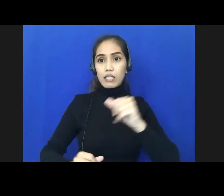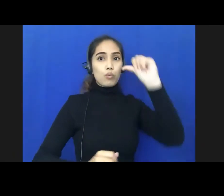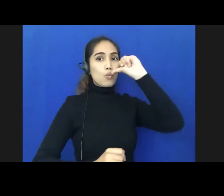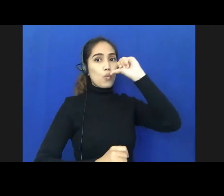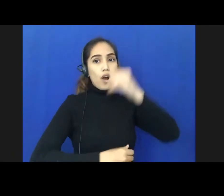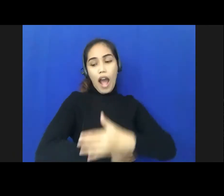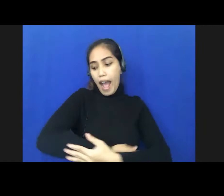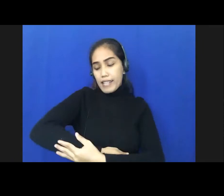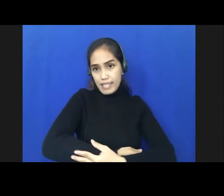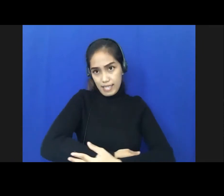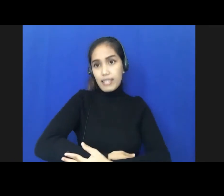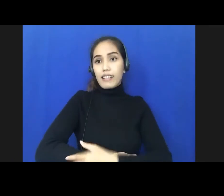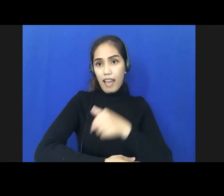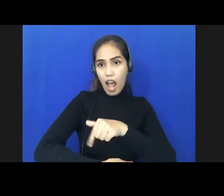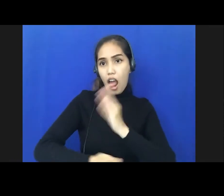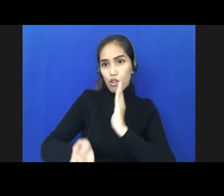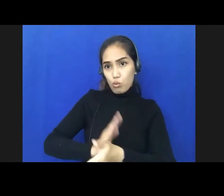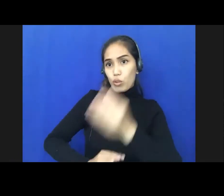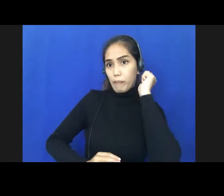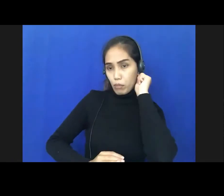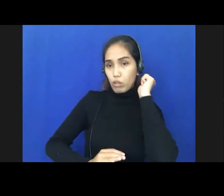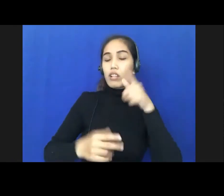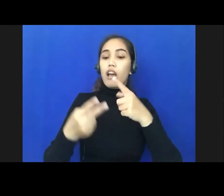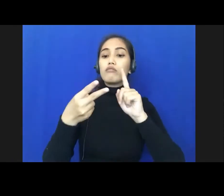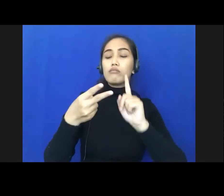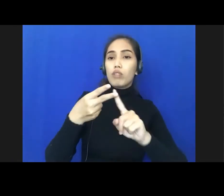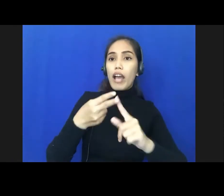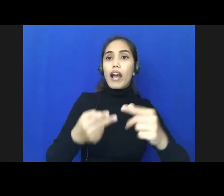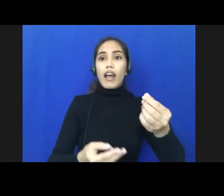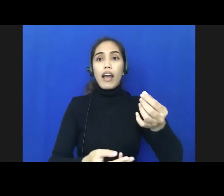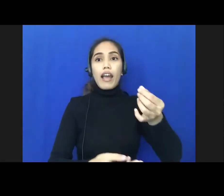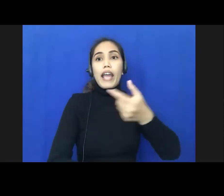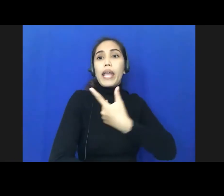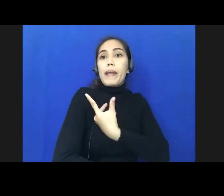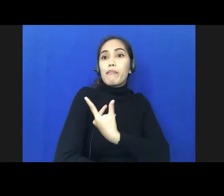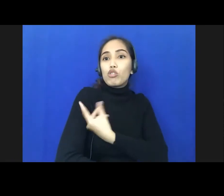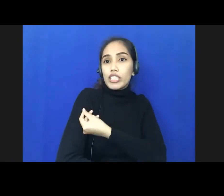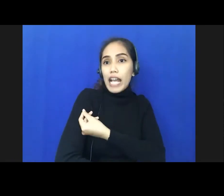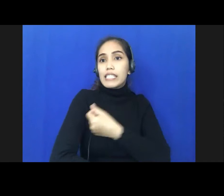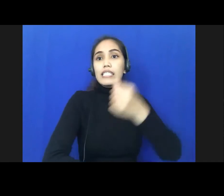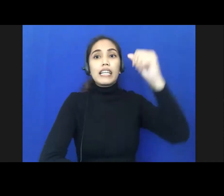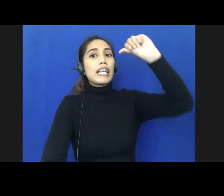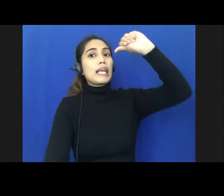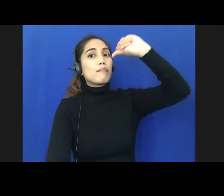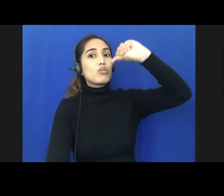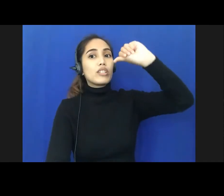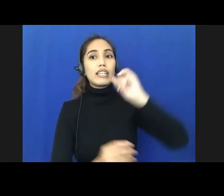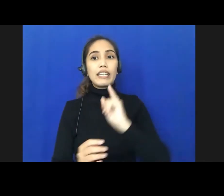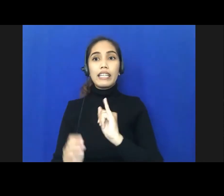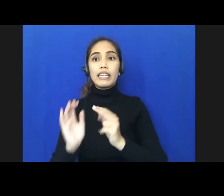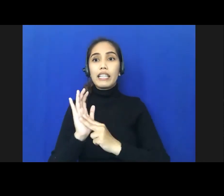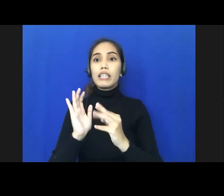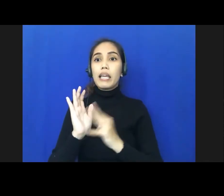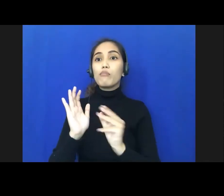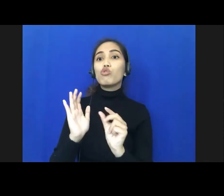Mencegah dengan imunisasi lengkap, utamanya campak dan rubella atau MR, diphtheria pertussis tetanus atau